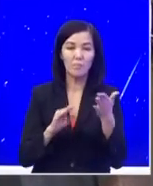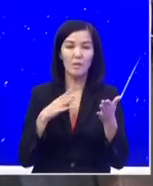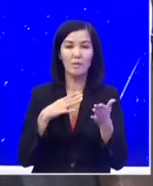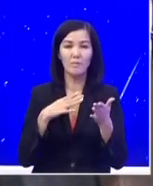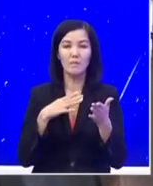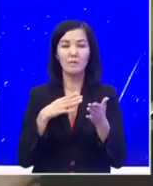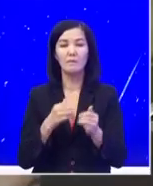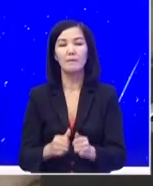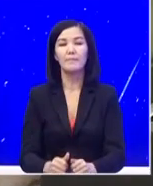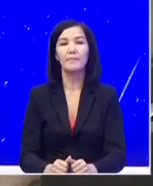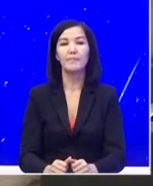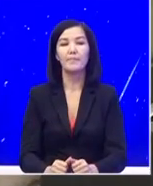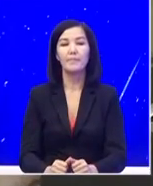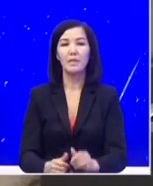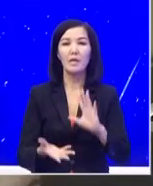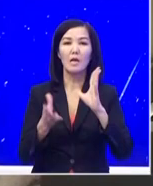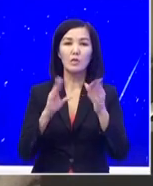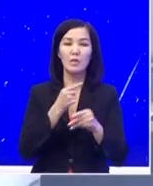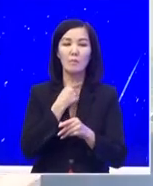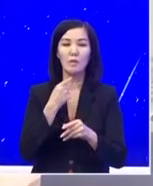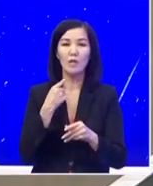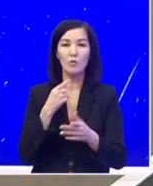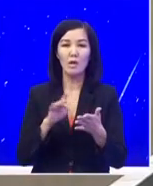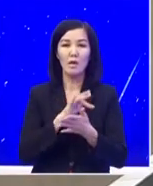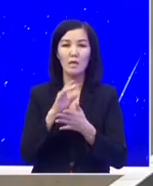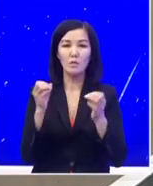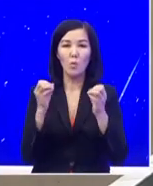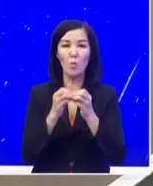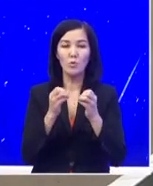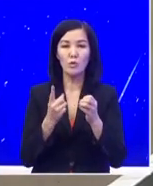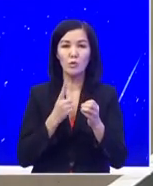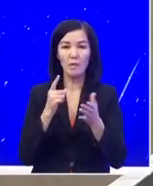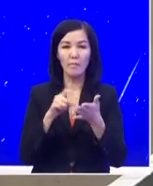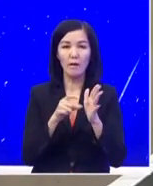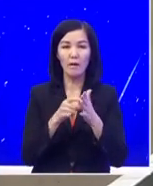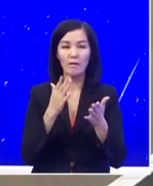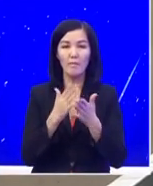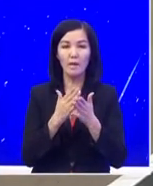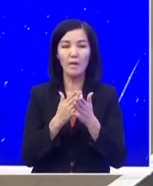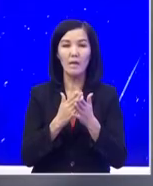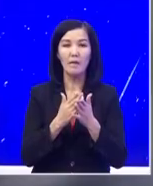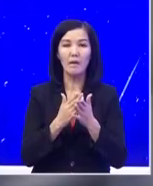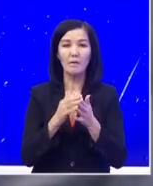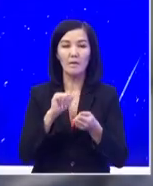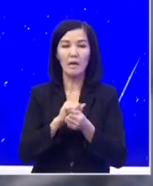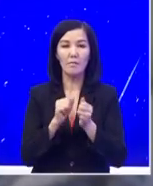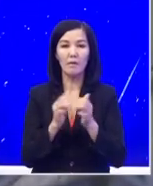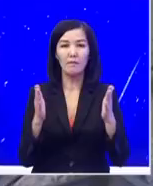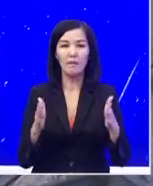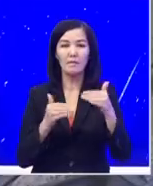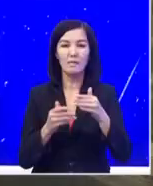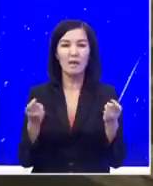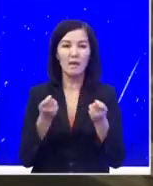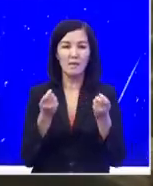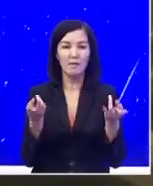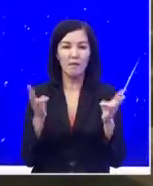бонус ретінде. Жалпы Талдықорғанда мұндай 10-нан аса шеберхана бар. Денінде қабір тастары санаулы қалыпты. Бұрын таңдап